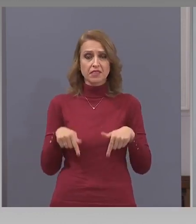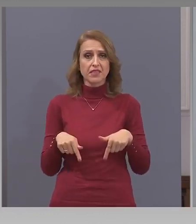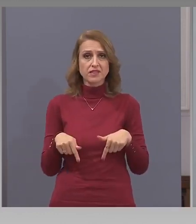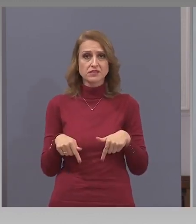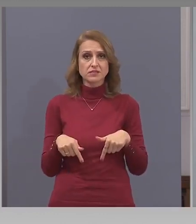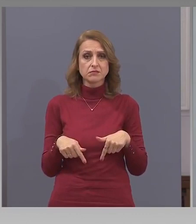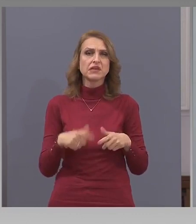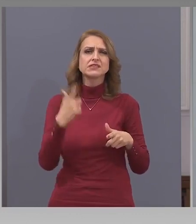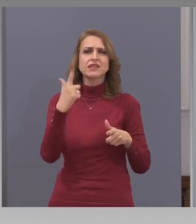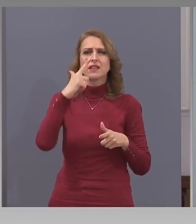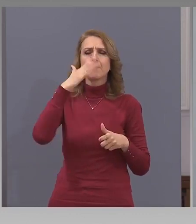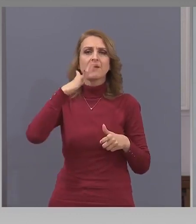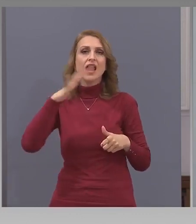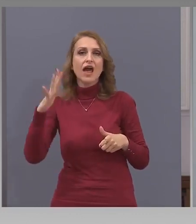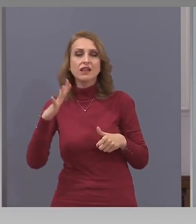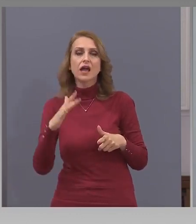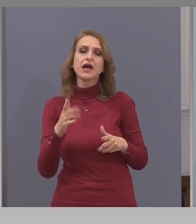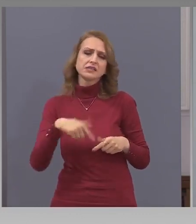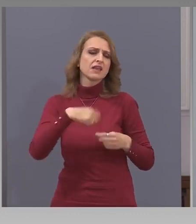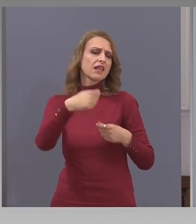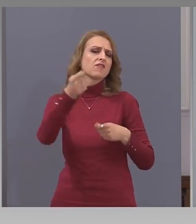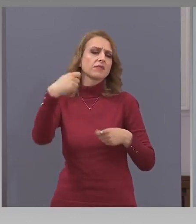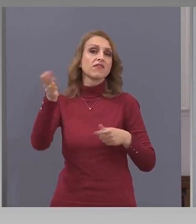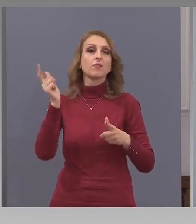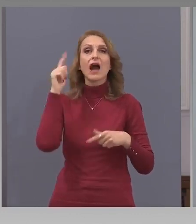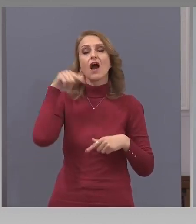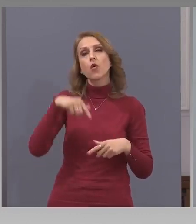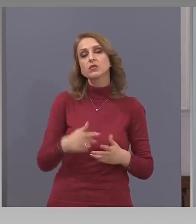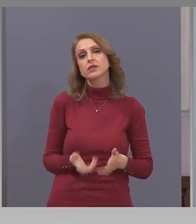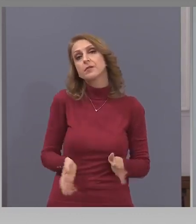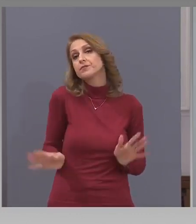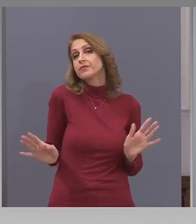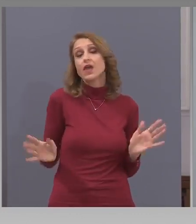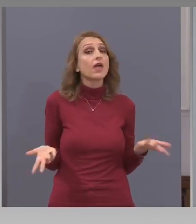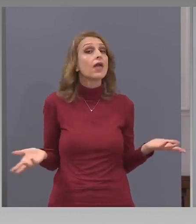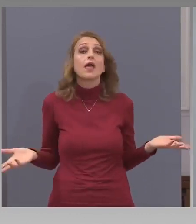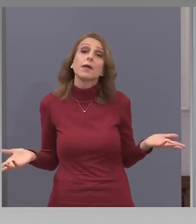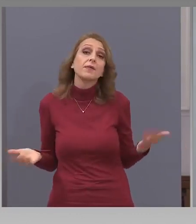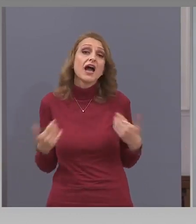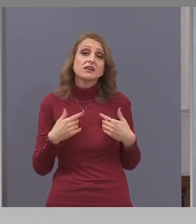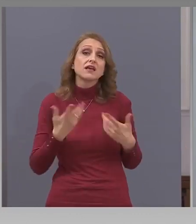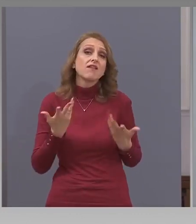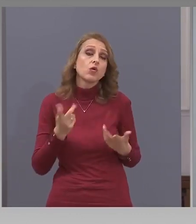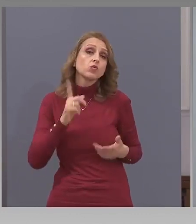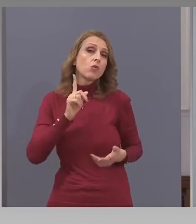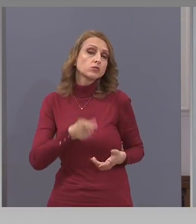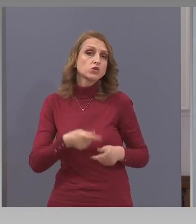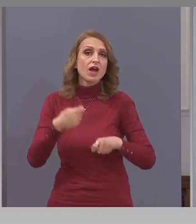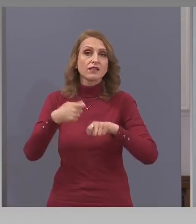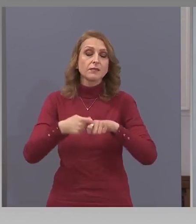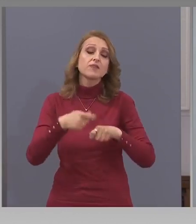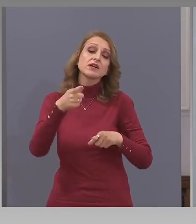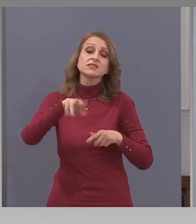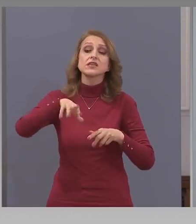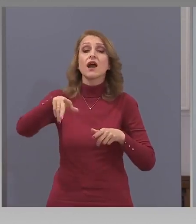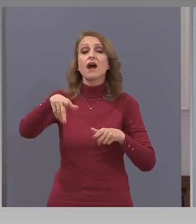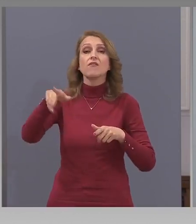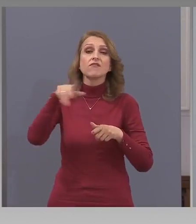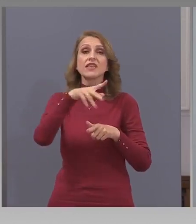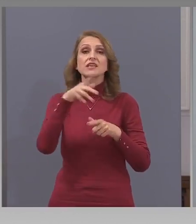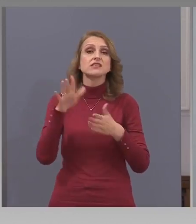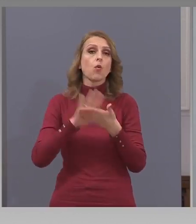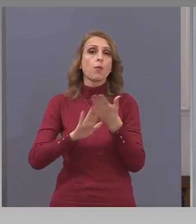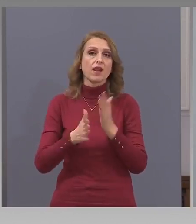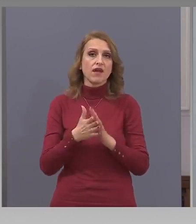И да ви оставя утре и да кажа, аз под мужак направих, сега се оправят другите. Тогава и заем не можем